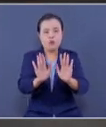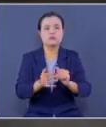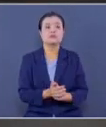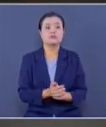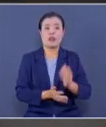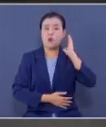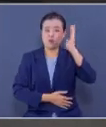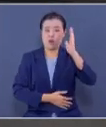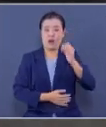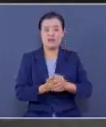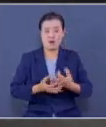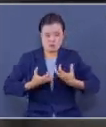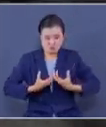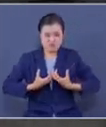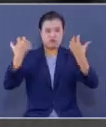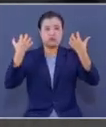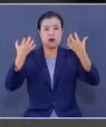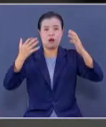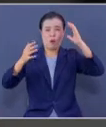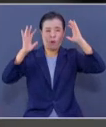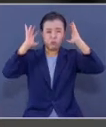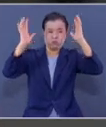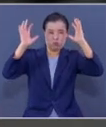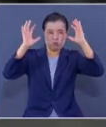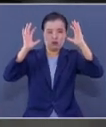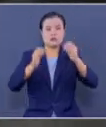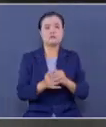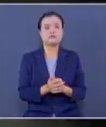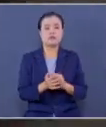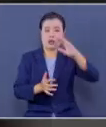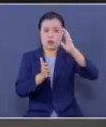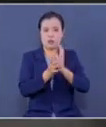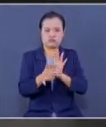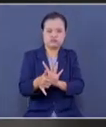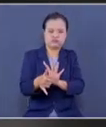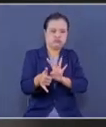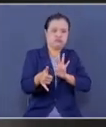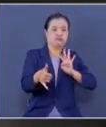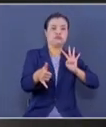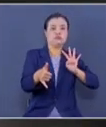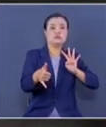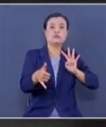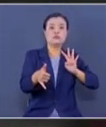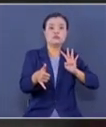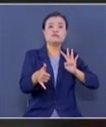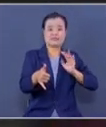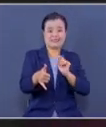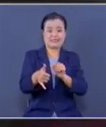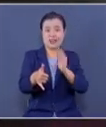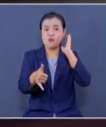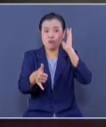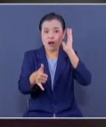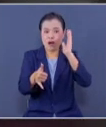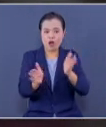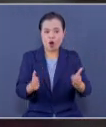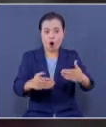แต่ชายคนนี้กลับยิ่งอาละวาดหนักขึ้นครับสุดท้ายเนี่ยตำรวจต้องล่าถอยออกมาก่อนครับเพราะว่าชายคนนี้นะครับเข้าไปภายใน